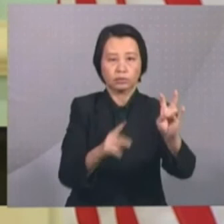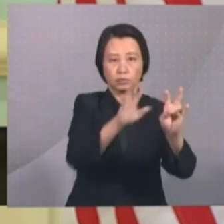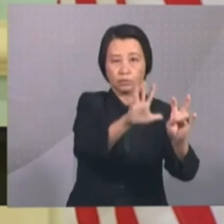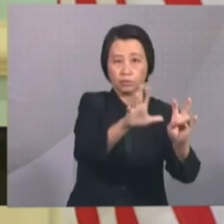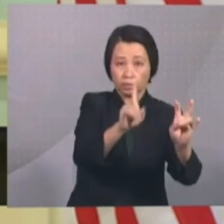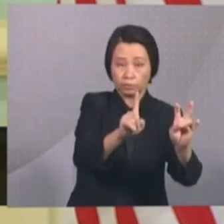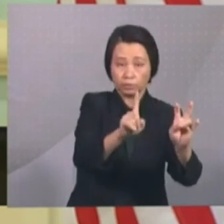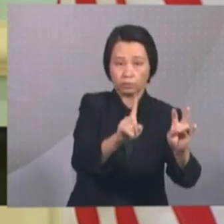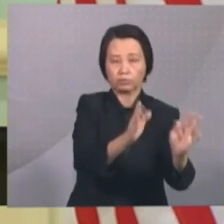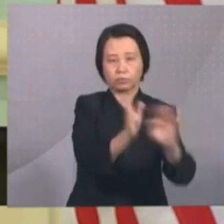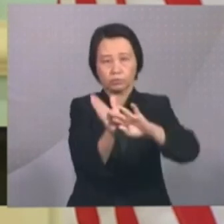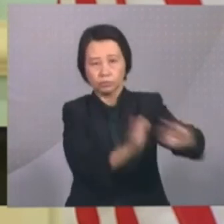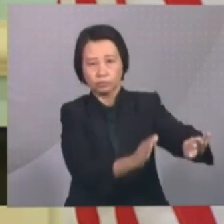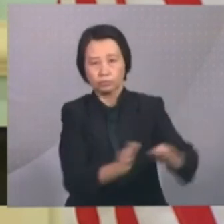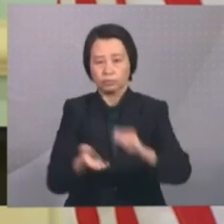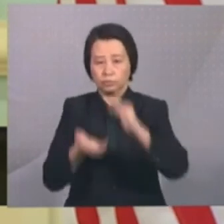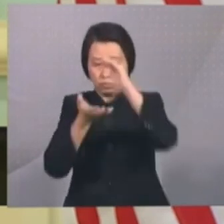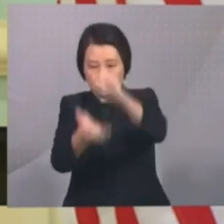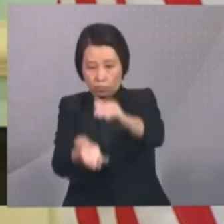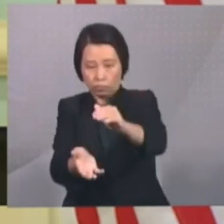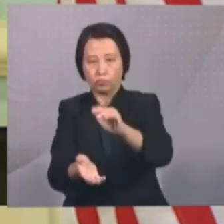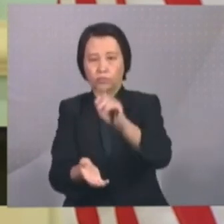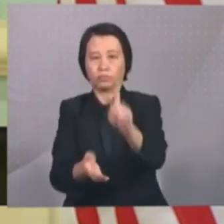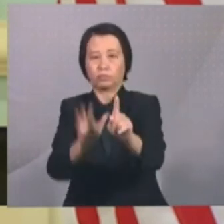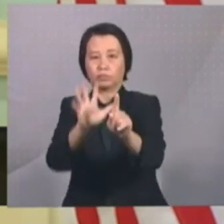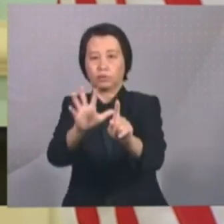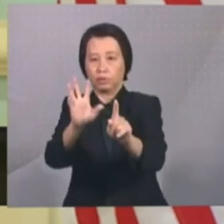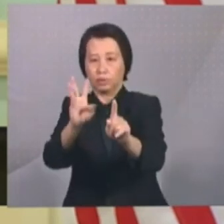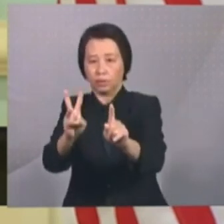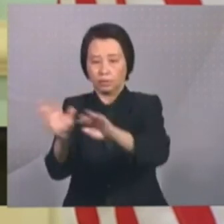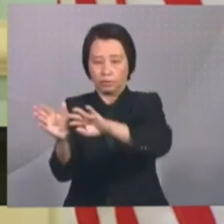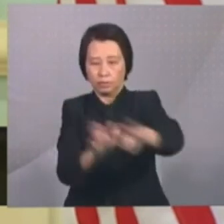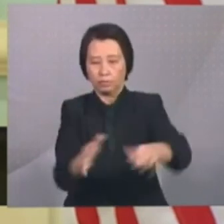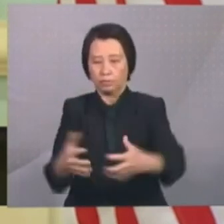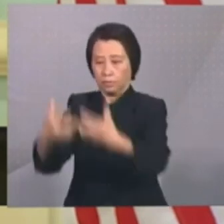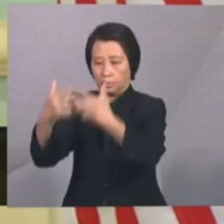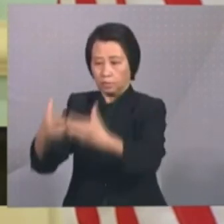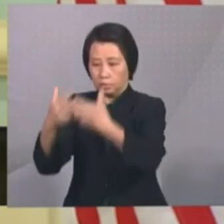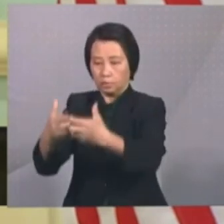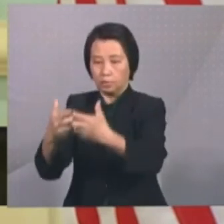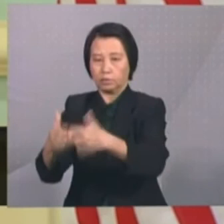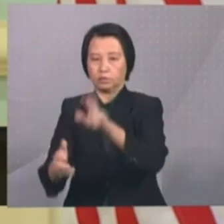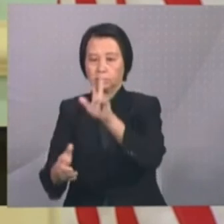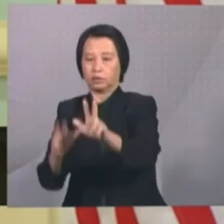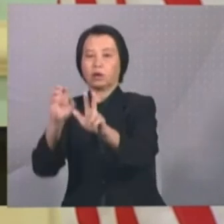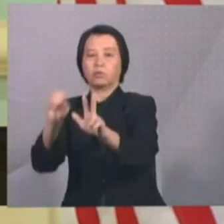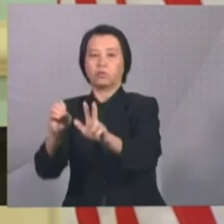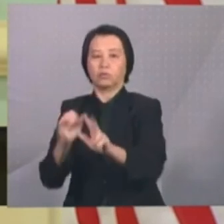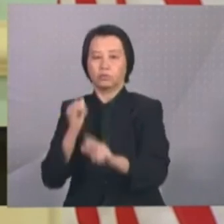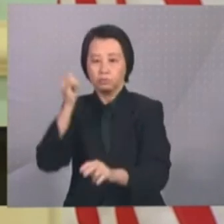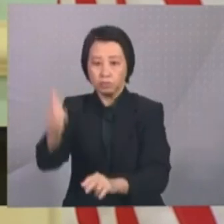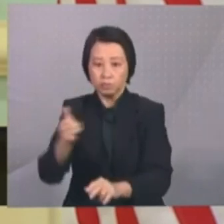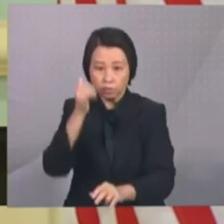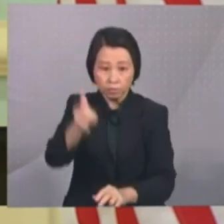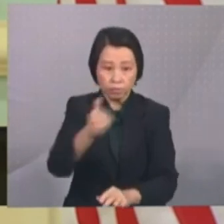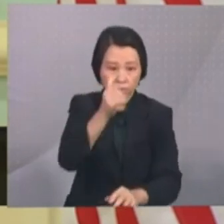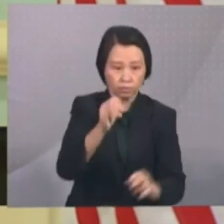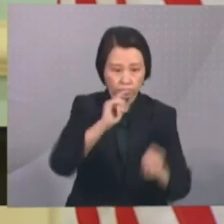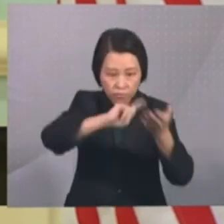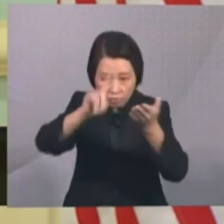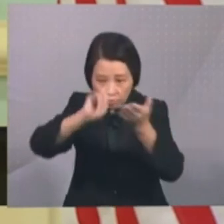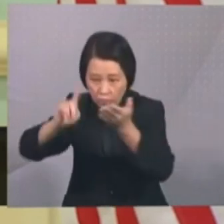751 pemborong 156 dan penghilang sebanyak 30 secara